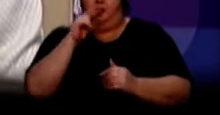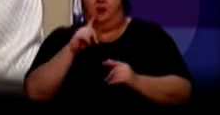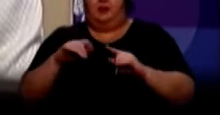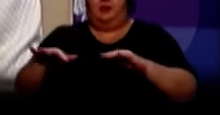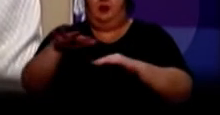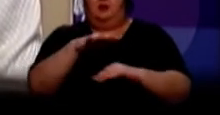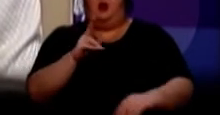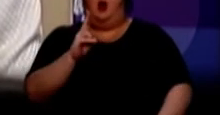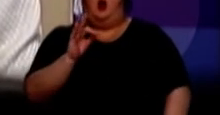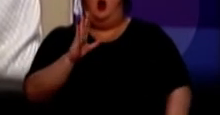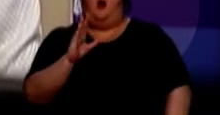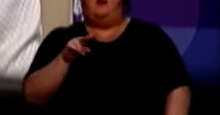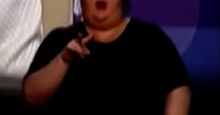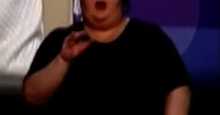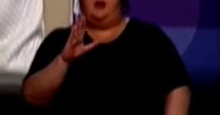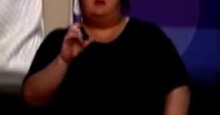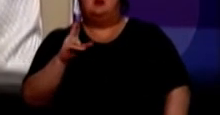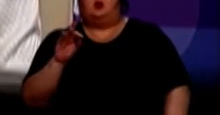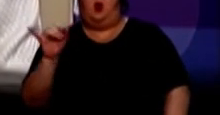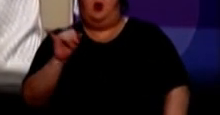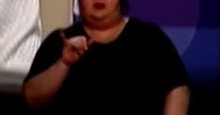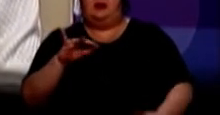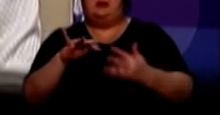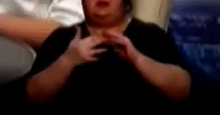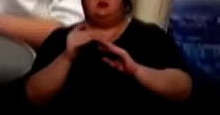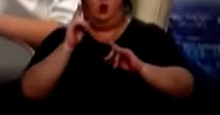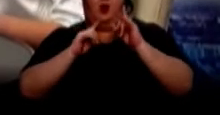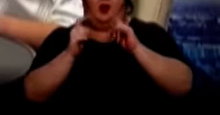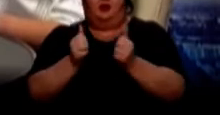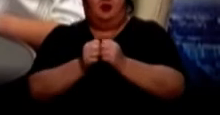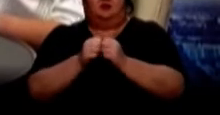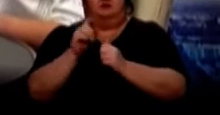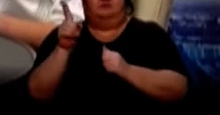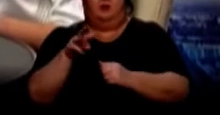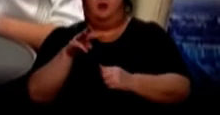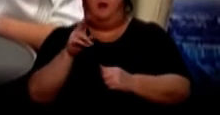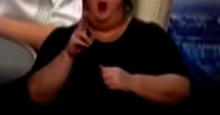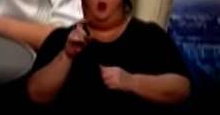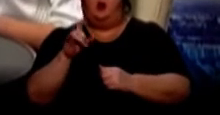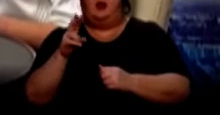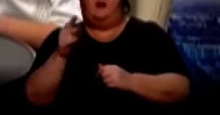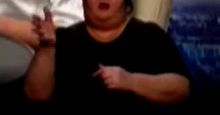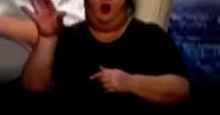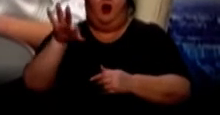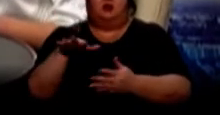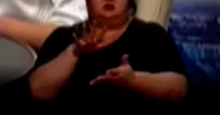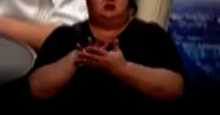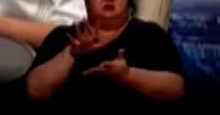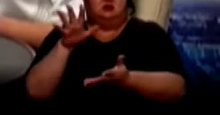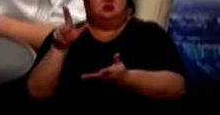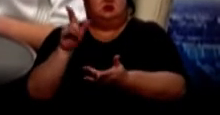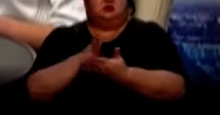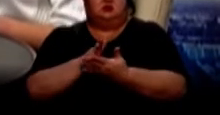території Ковалівської сільської ради, недалеко від Макухівського сміттєзвалища. Але поки що там йдуть перемовини. І, звичайно, ви знаєте,